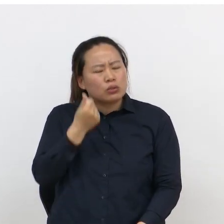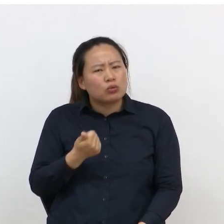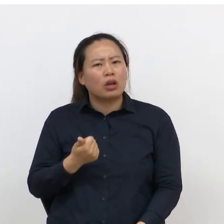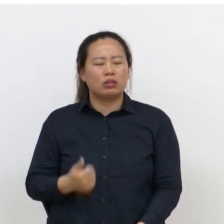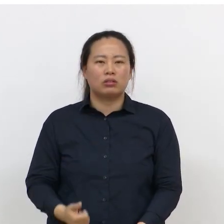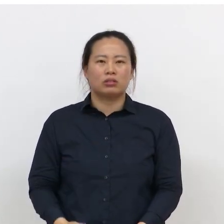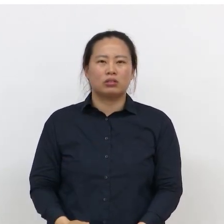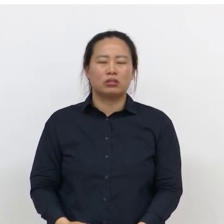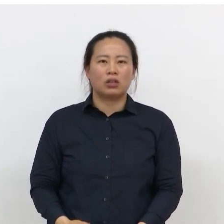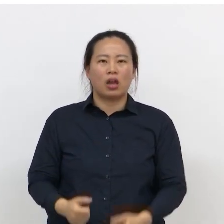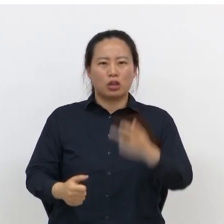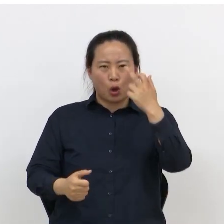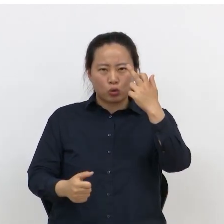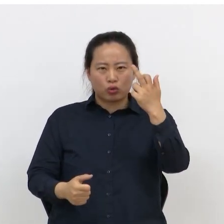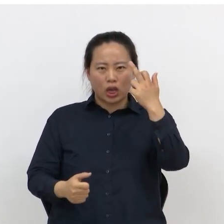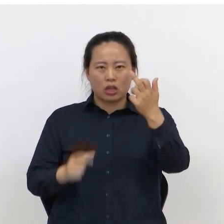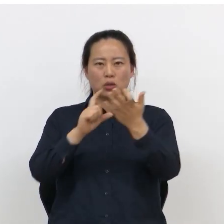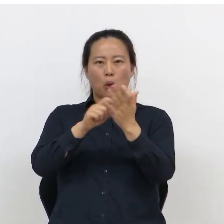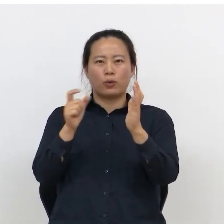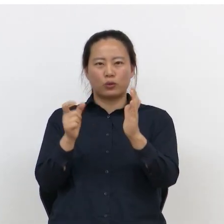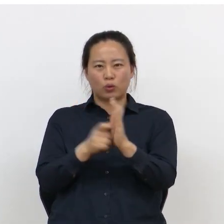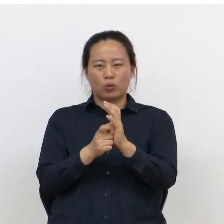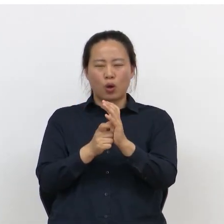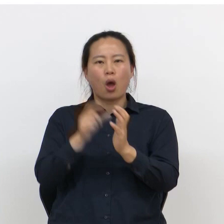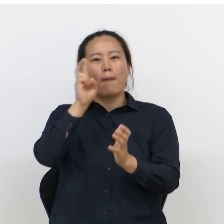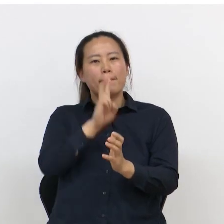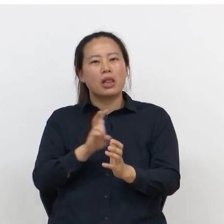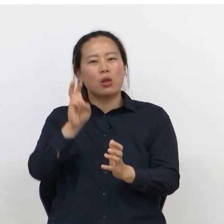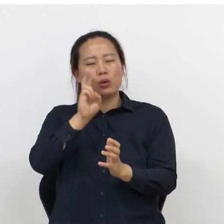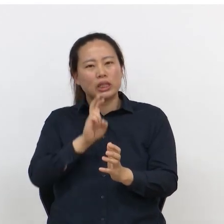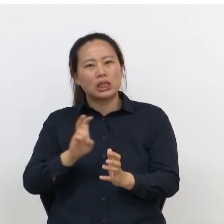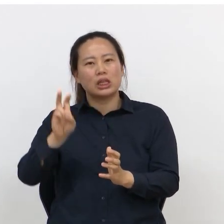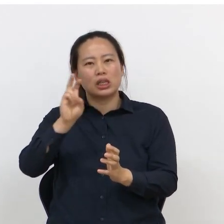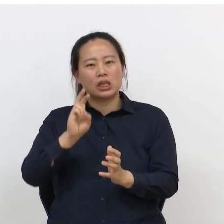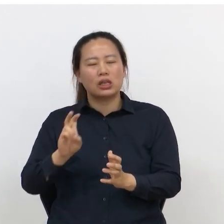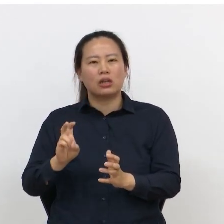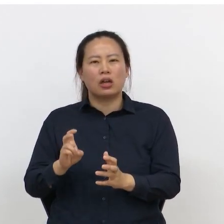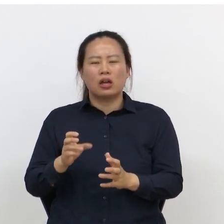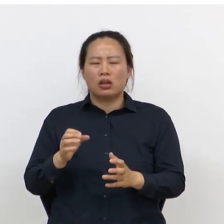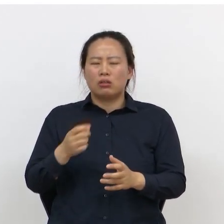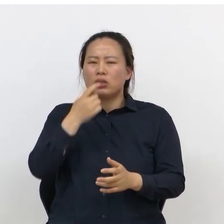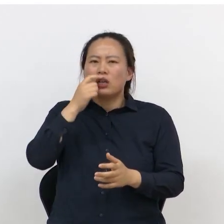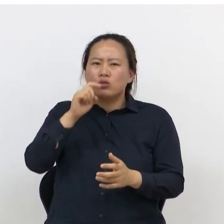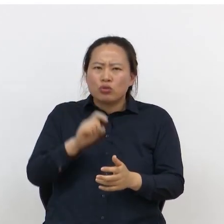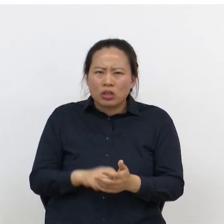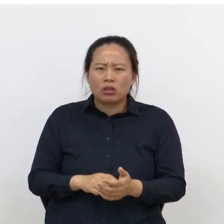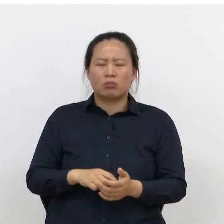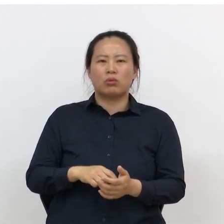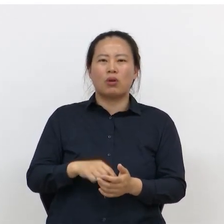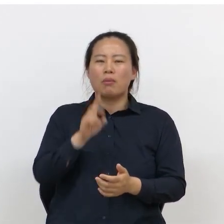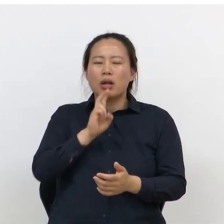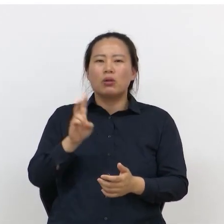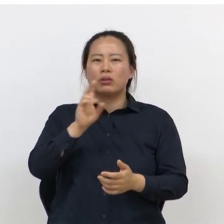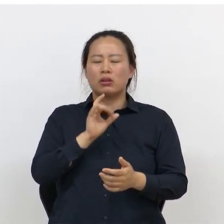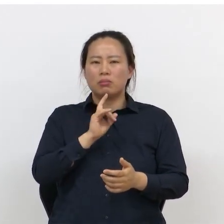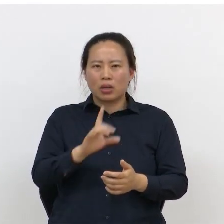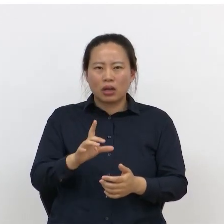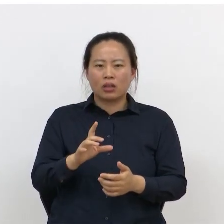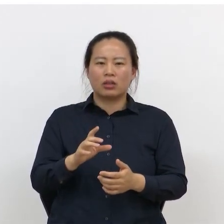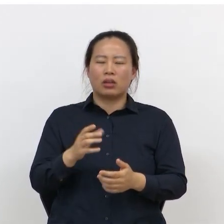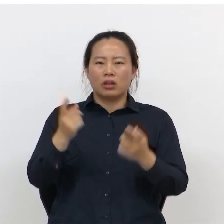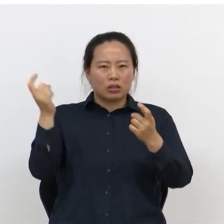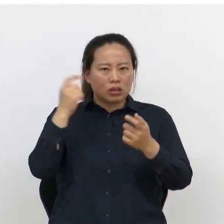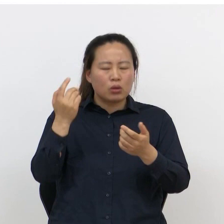우리가 익숙한 12개의 멜로디를 단순 멜로디만 들려주고 제목 맞추기 하는 거거든요.